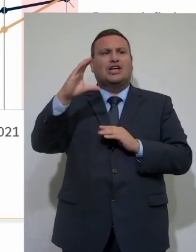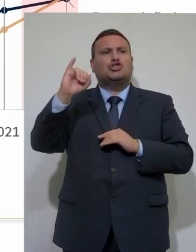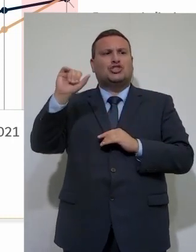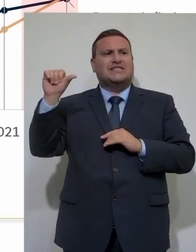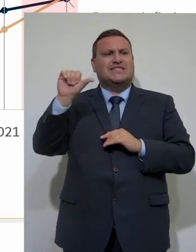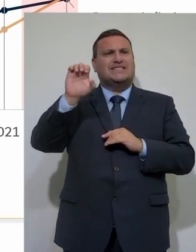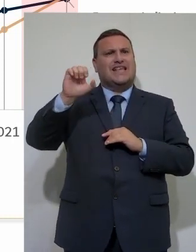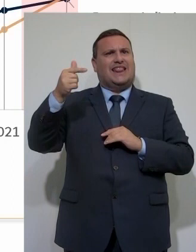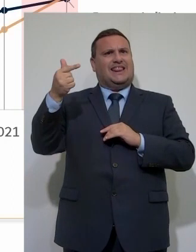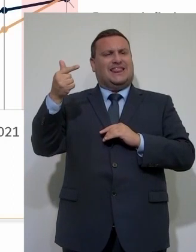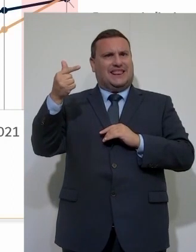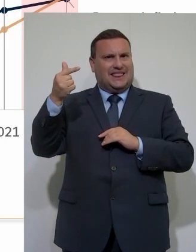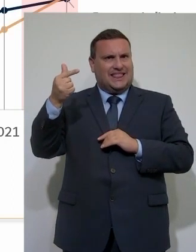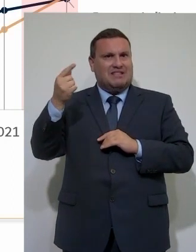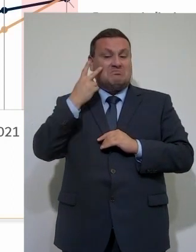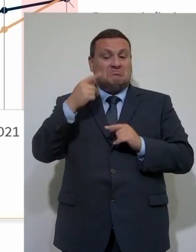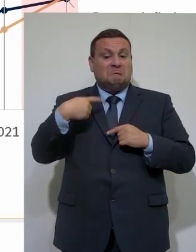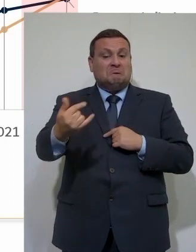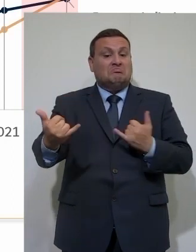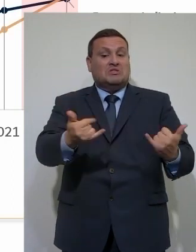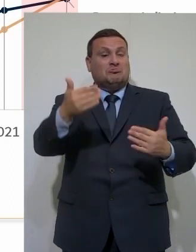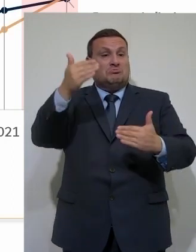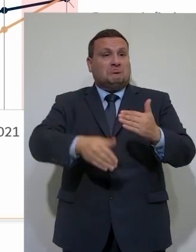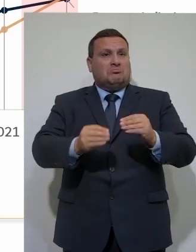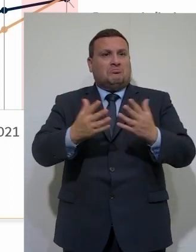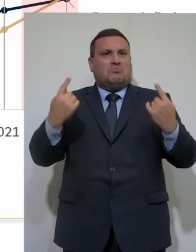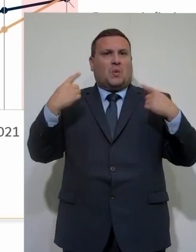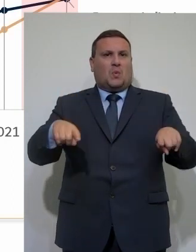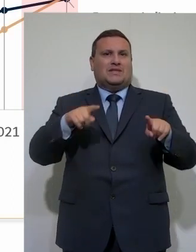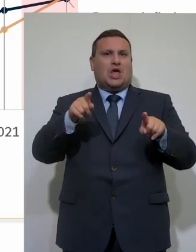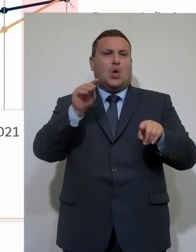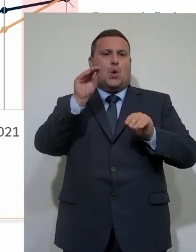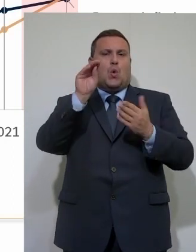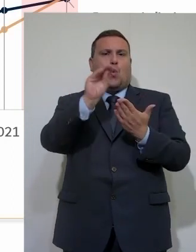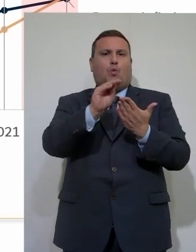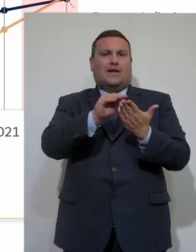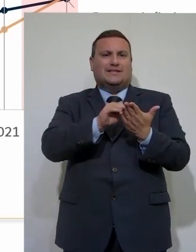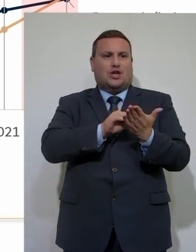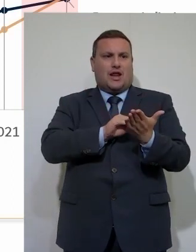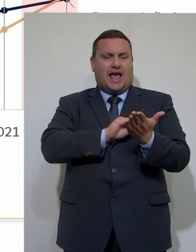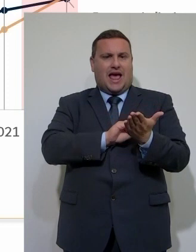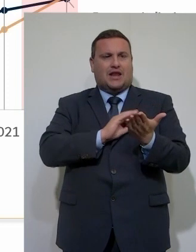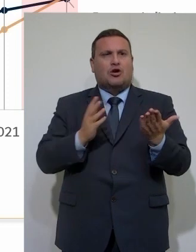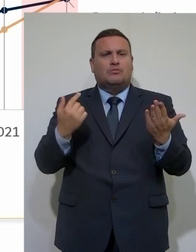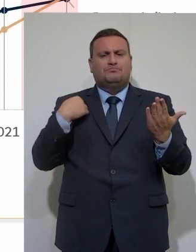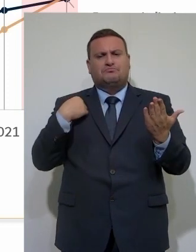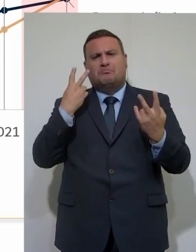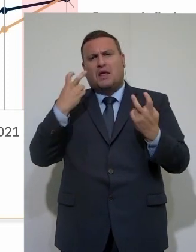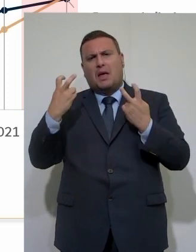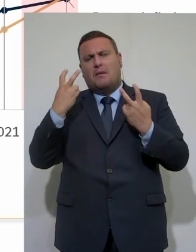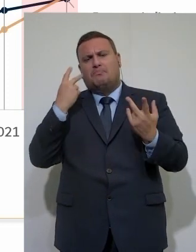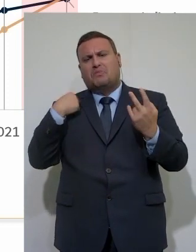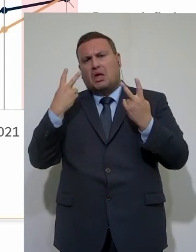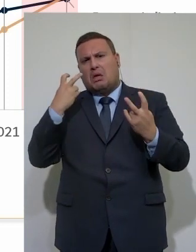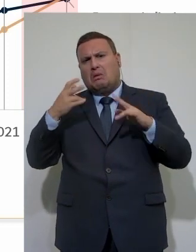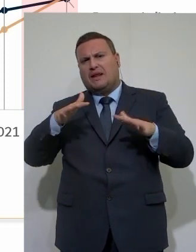l'anno. Su questa previsione, su questa survey di CISET abbiamo innestato delle nostre previsioni. Secondo